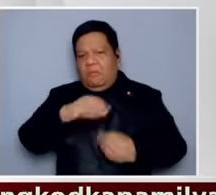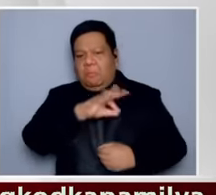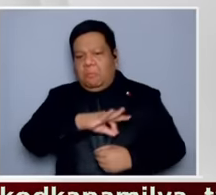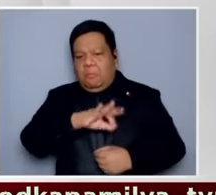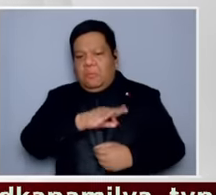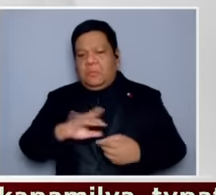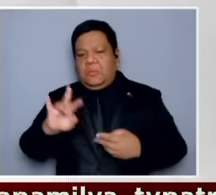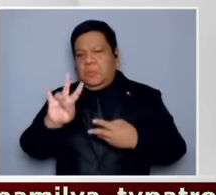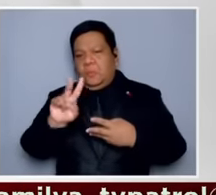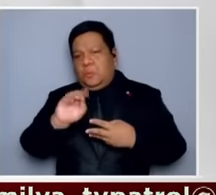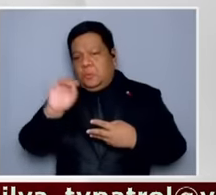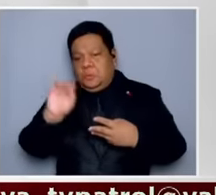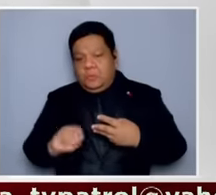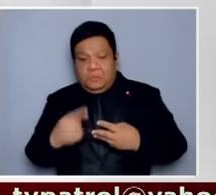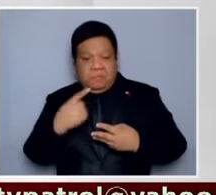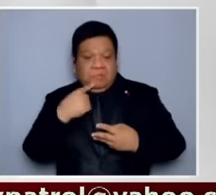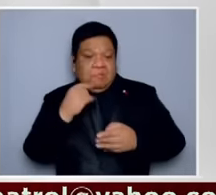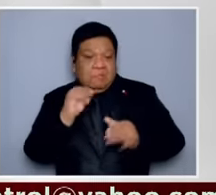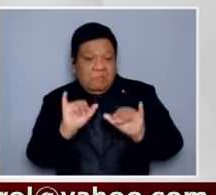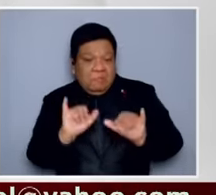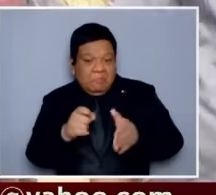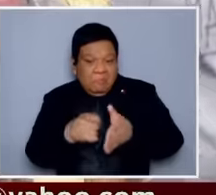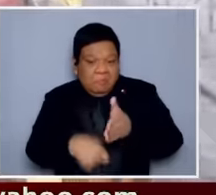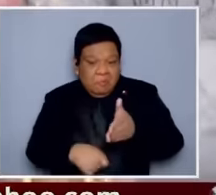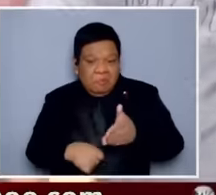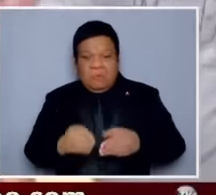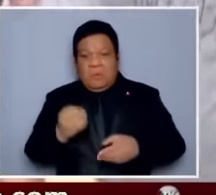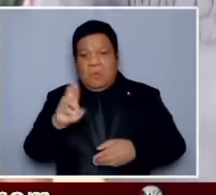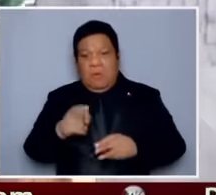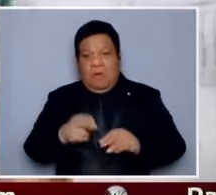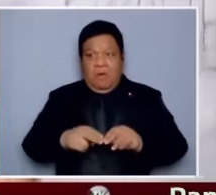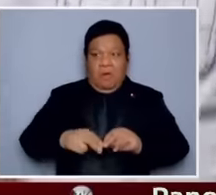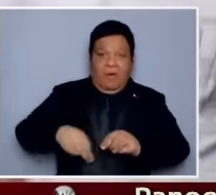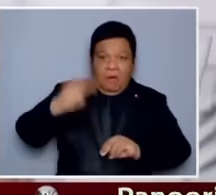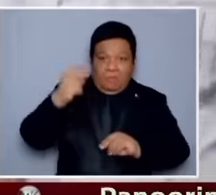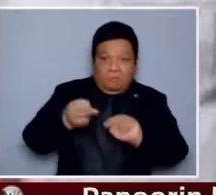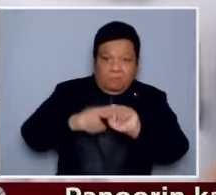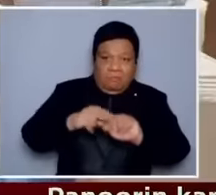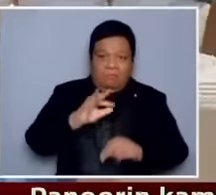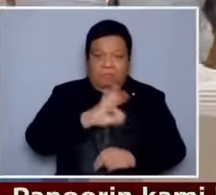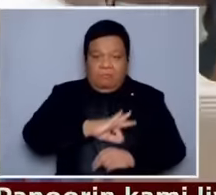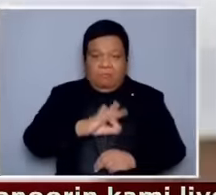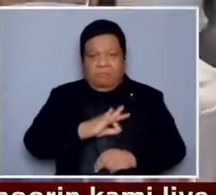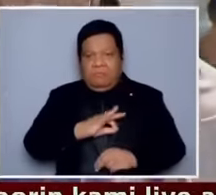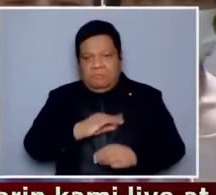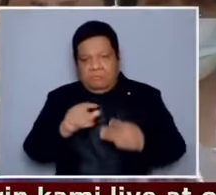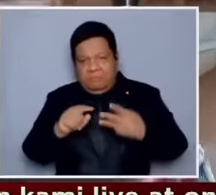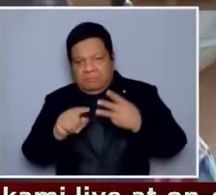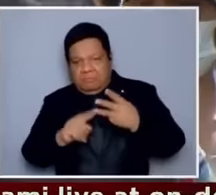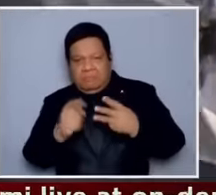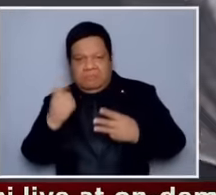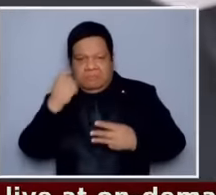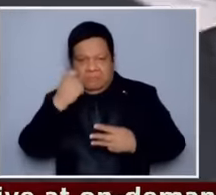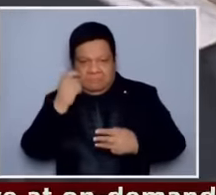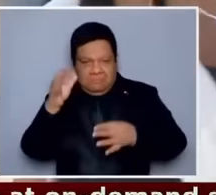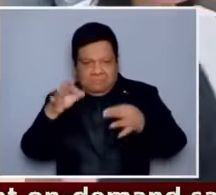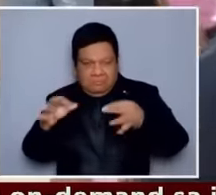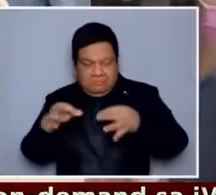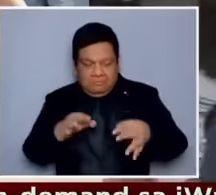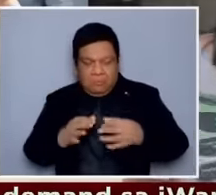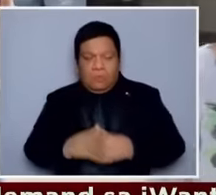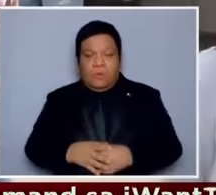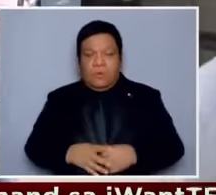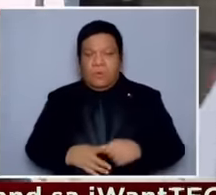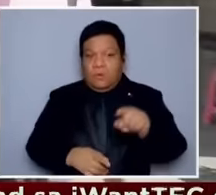pareho lang ang kita o tumaas ang kanilang benta. Pero huwag dapat mawalan ng pag-asa ang mga kababayan nating nawala ng trabaho